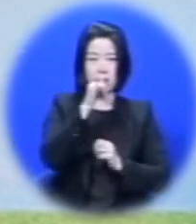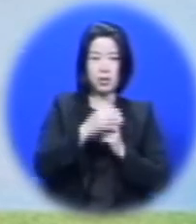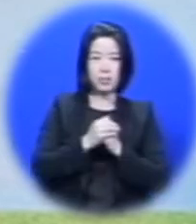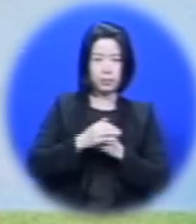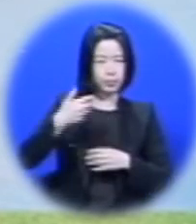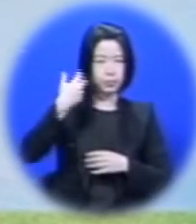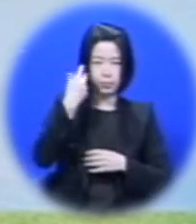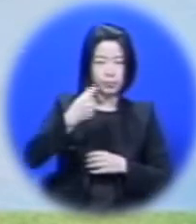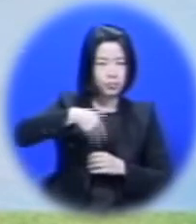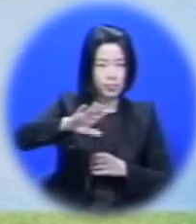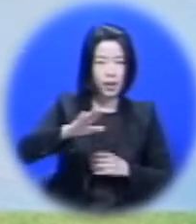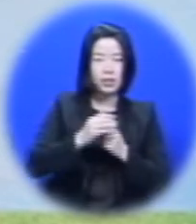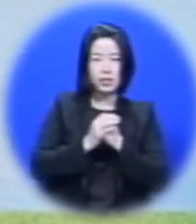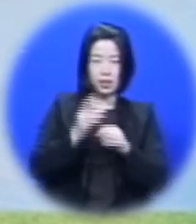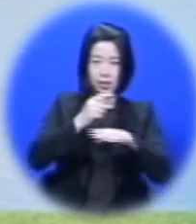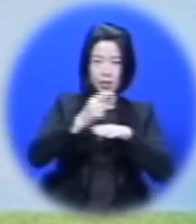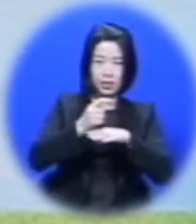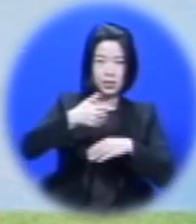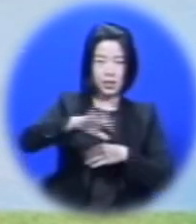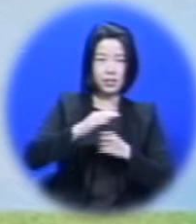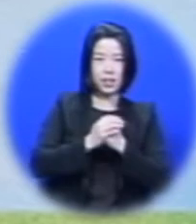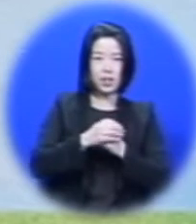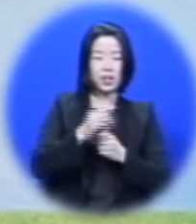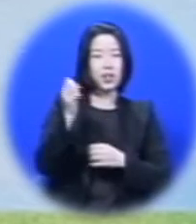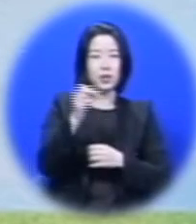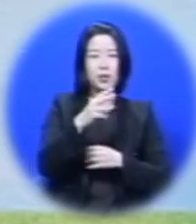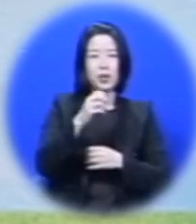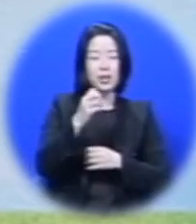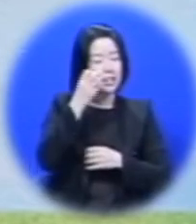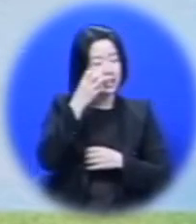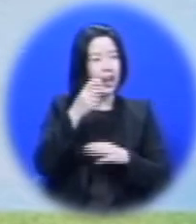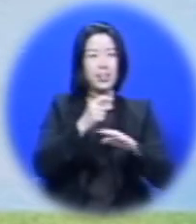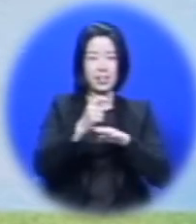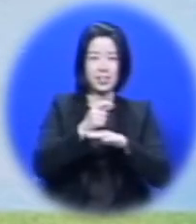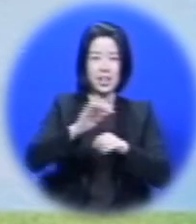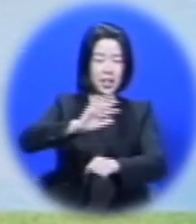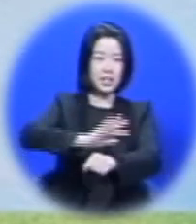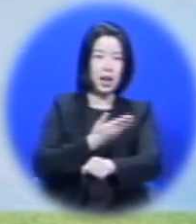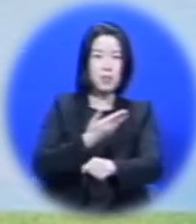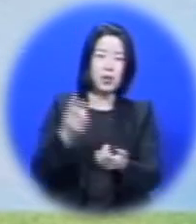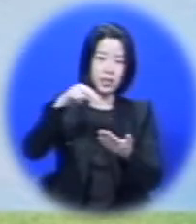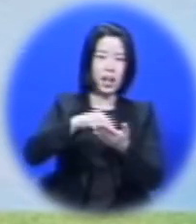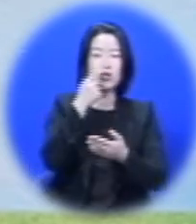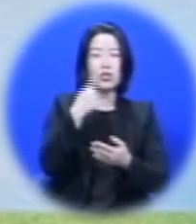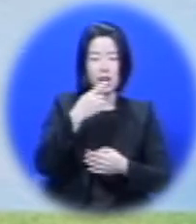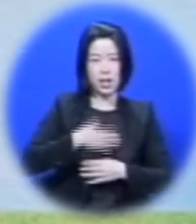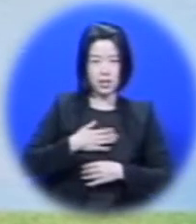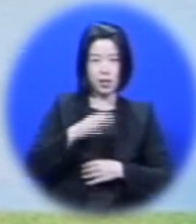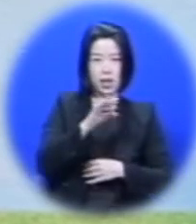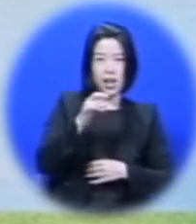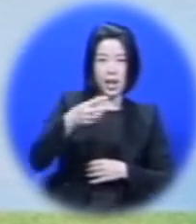호텔에 가는데 택시를 탔는데 정말 이상한 택시예요. 처음에는 잘못 탔나 싶더라고.